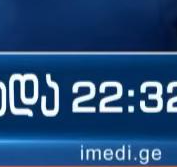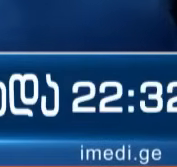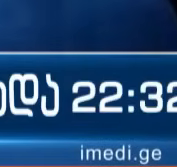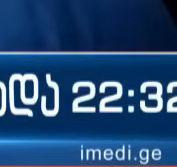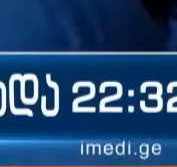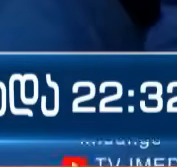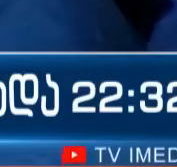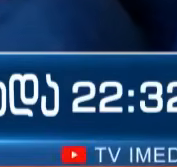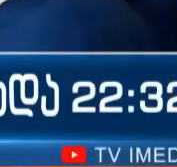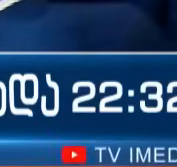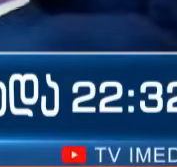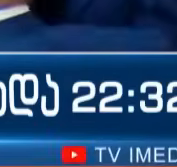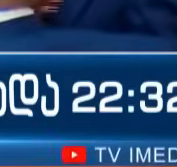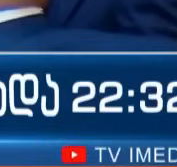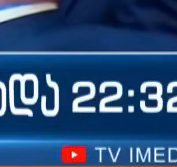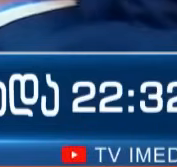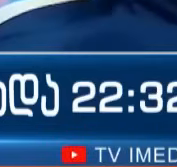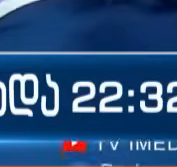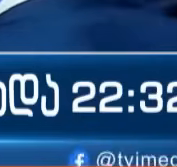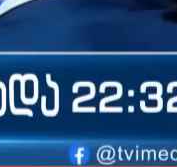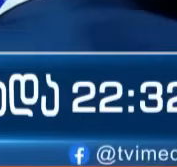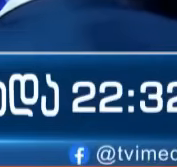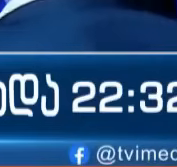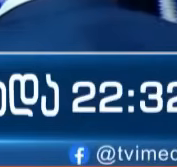საპარლამენტო საქმიანობის შემდეგ.